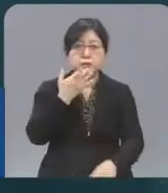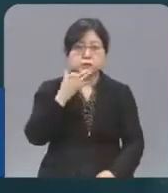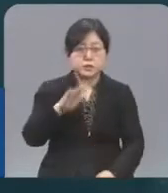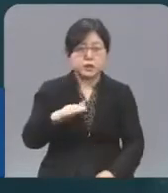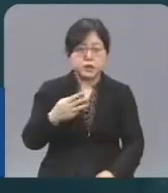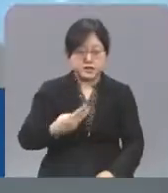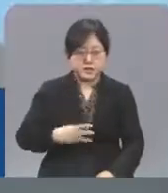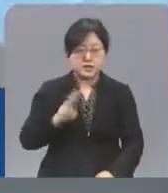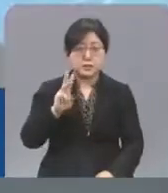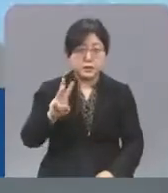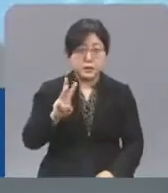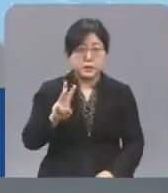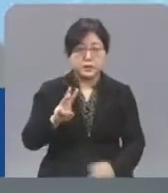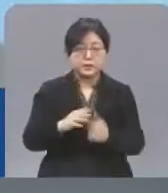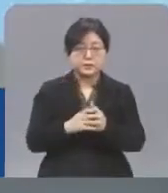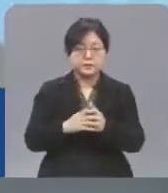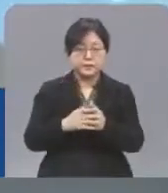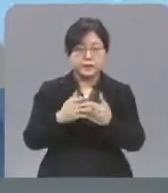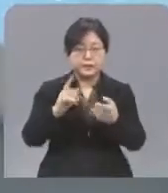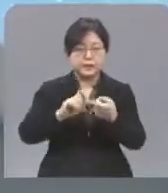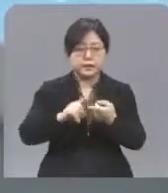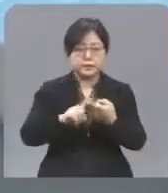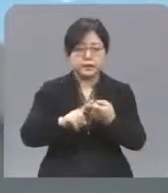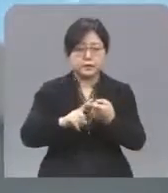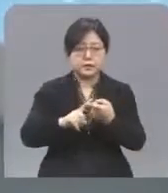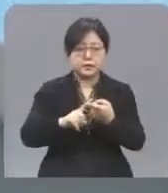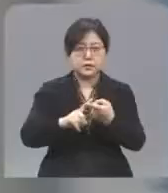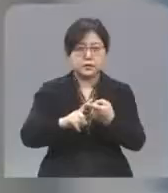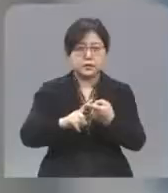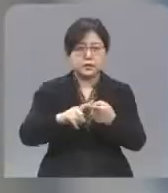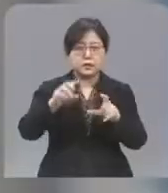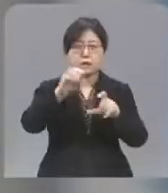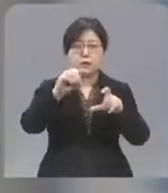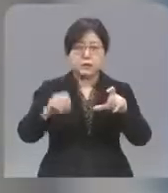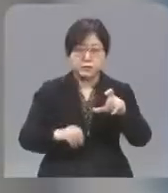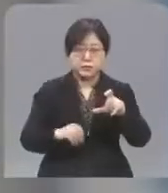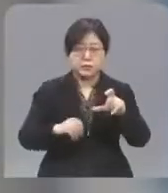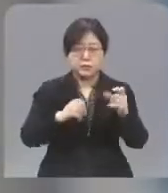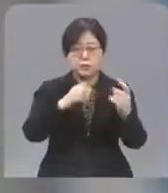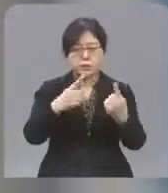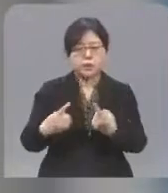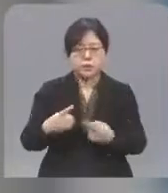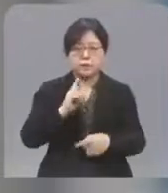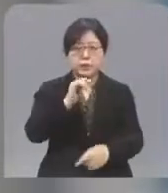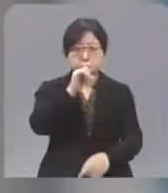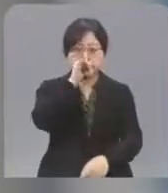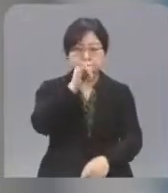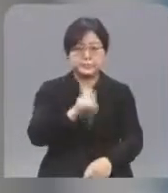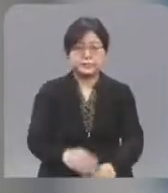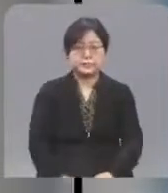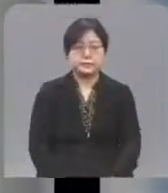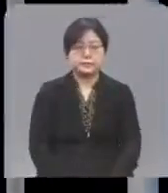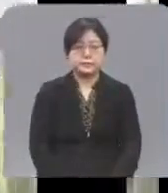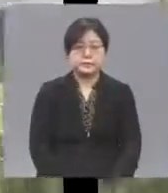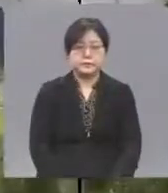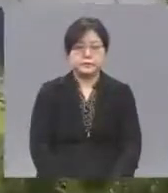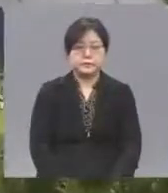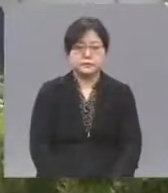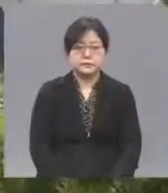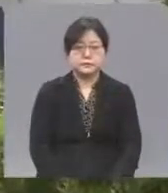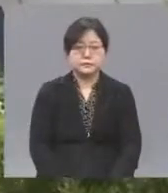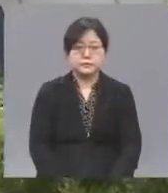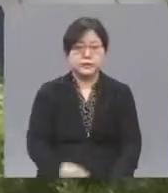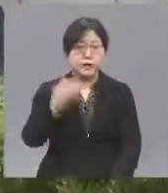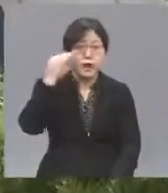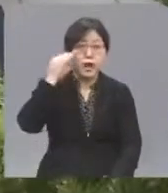자녀 3명 이상의 다자녀 가정에 대해 장수도요금 사용량의 15%를 감면한다고 밝혔습니다.